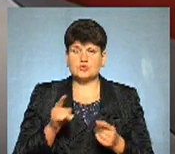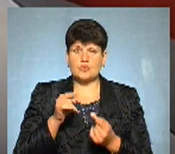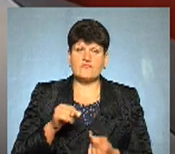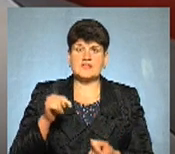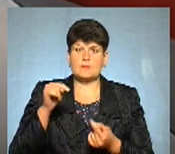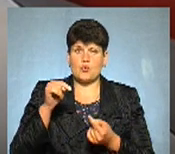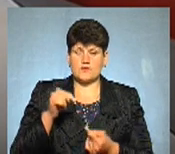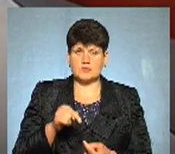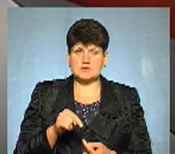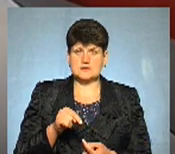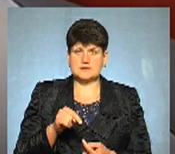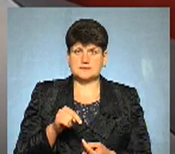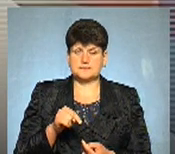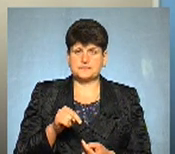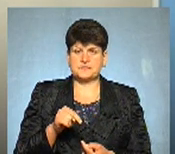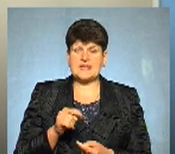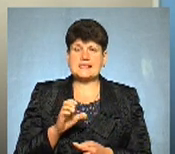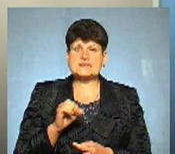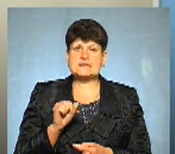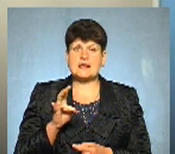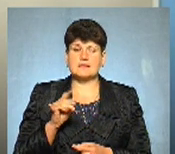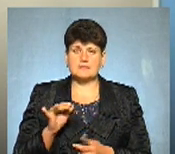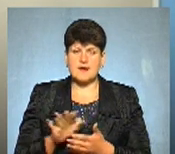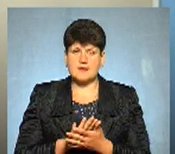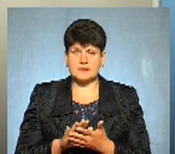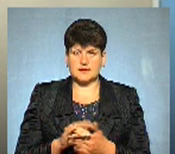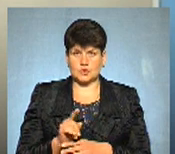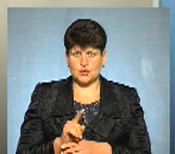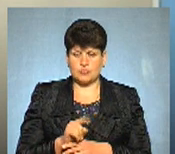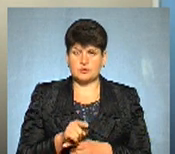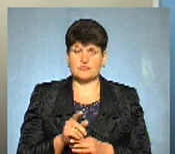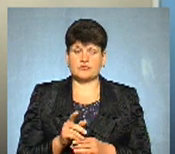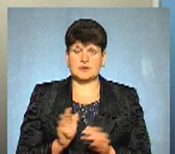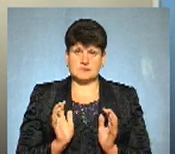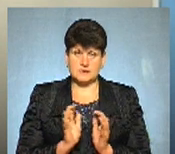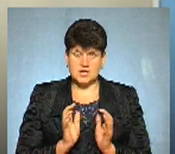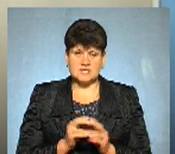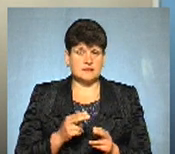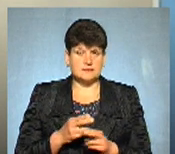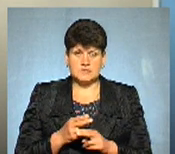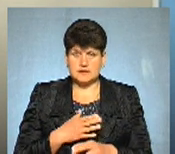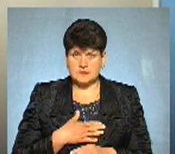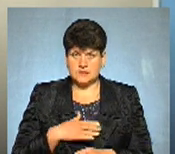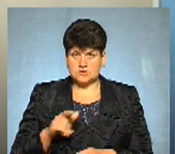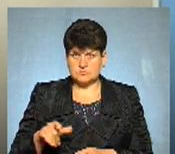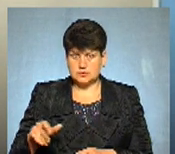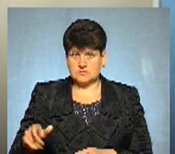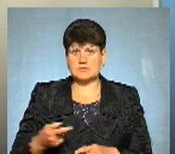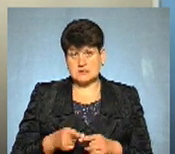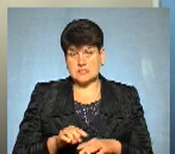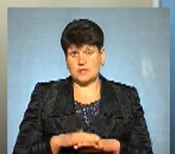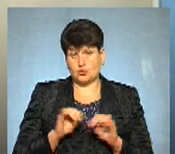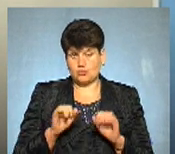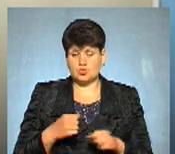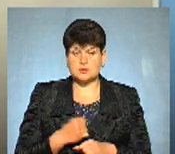відповідальності відповідних санітарних норм на ринку. Якщо вони збережені і не шкодять нашим жителям, окей, цей ринок може працювати.